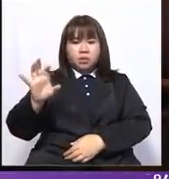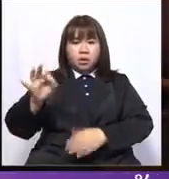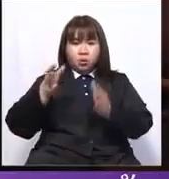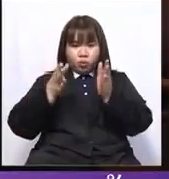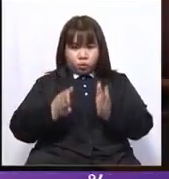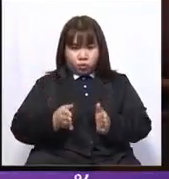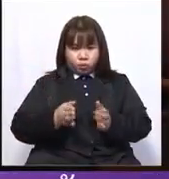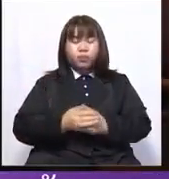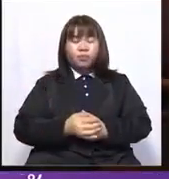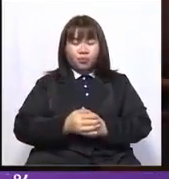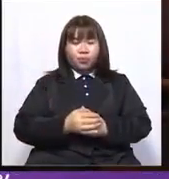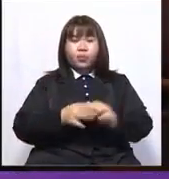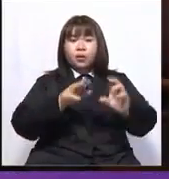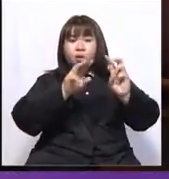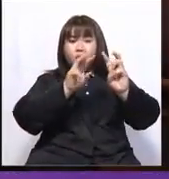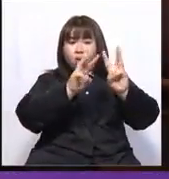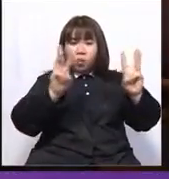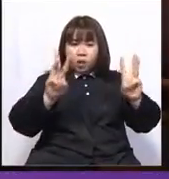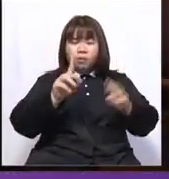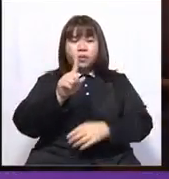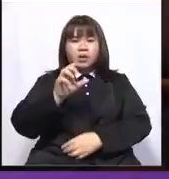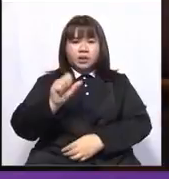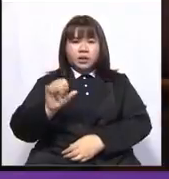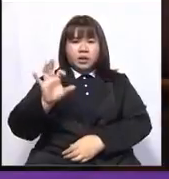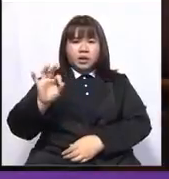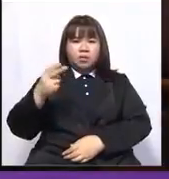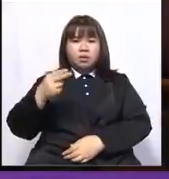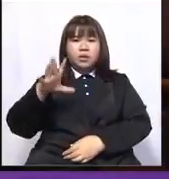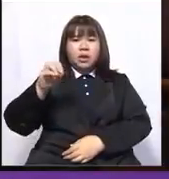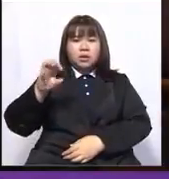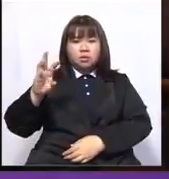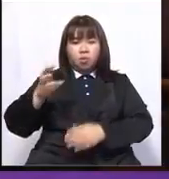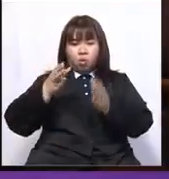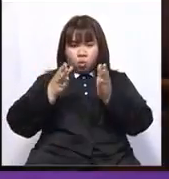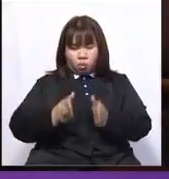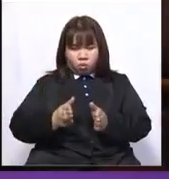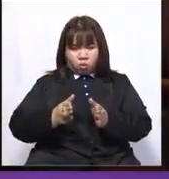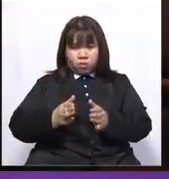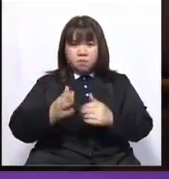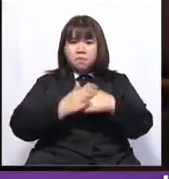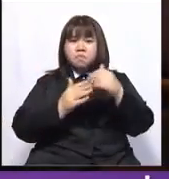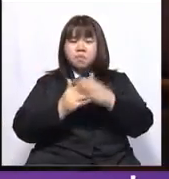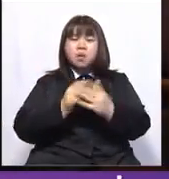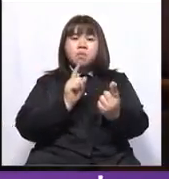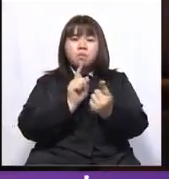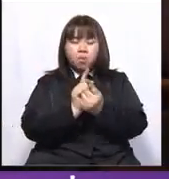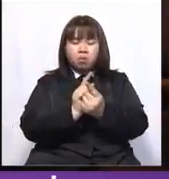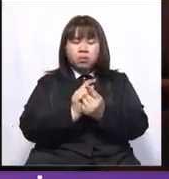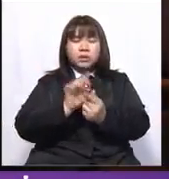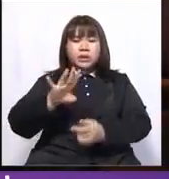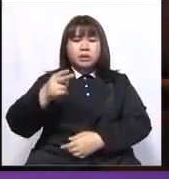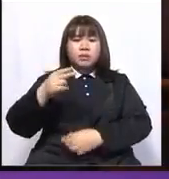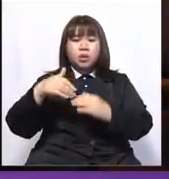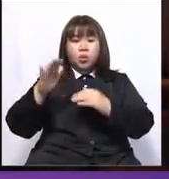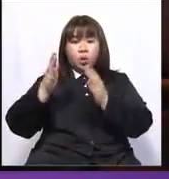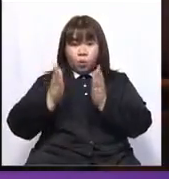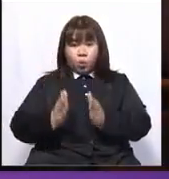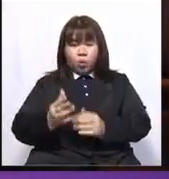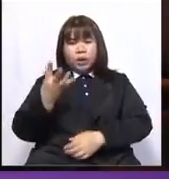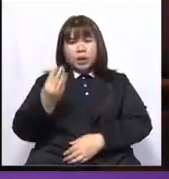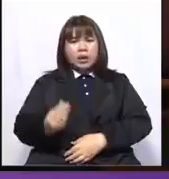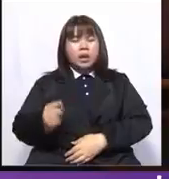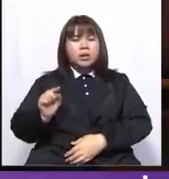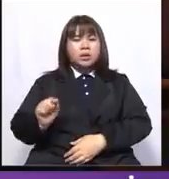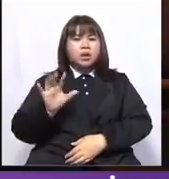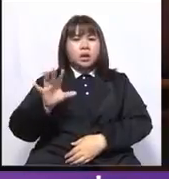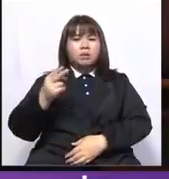127,429 คนลงทะเบียนออนไลน์ครับจำนวน 190,056 คนลงทะเบียนด้วยมือจำนวน 4,604 คนครับเหลือเพียง